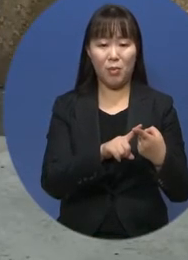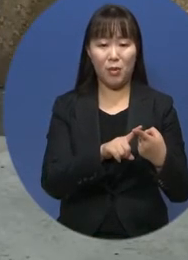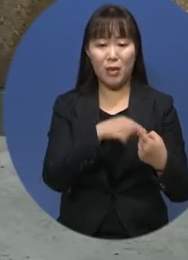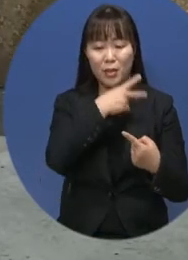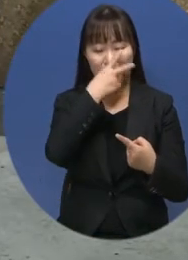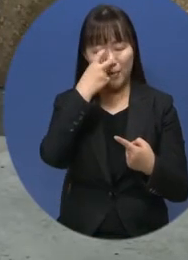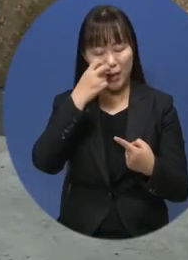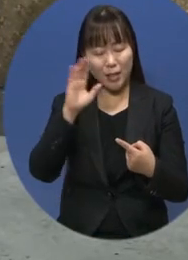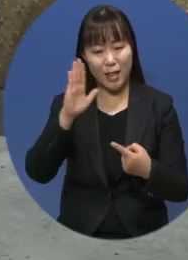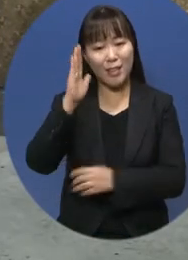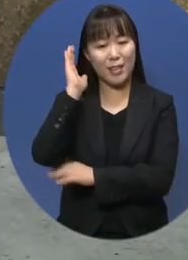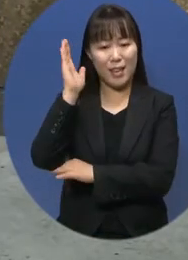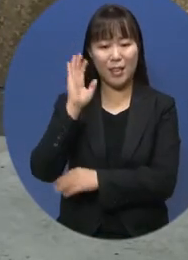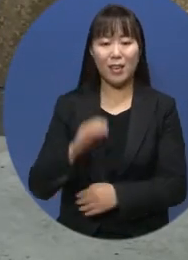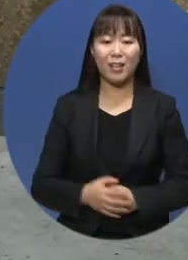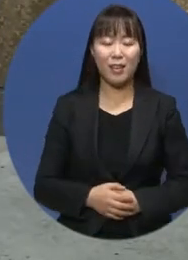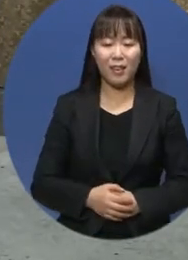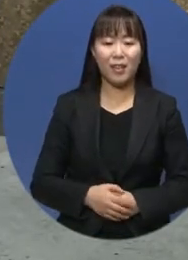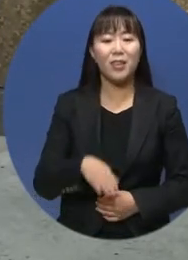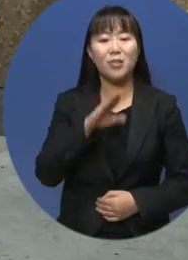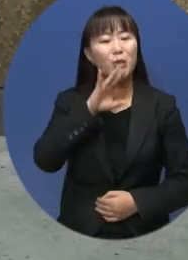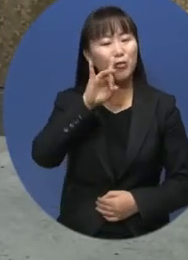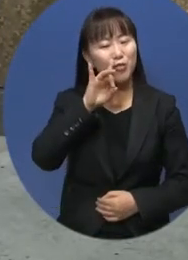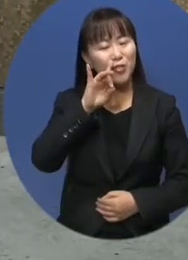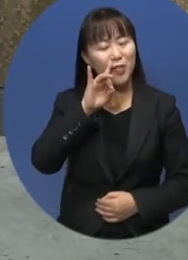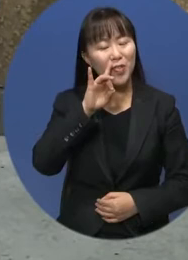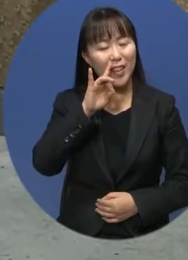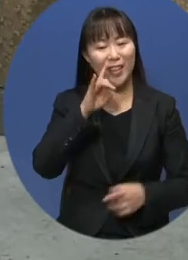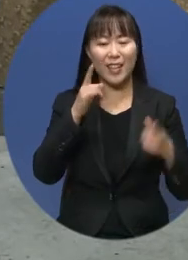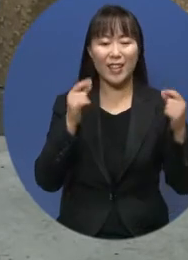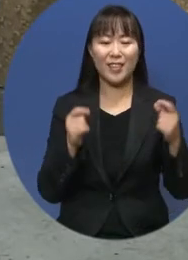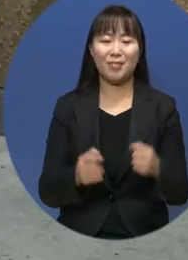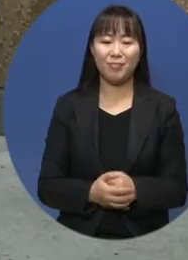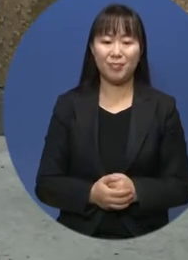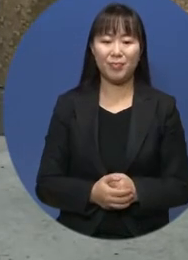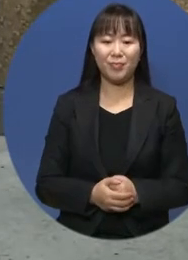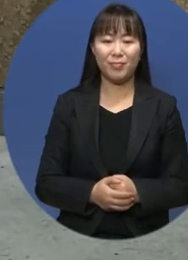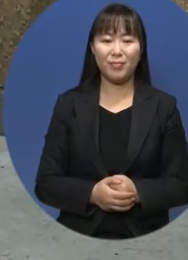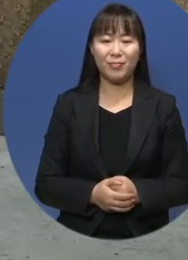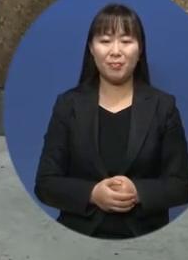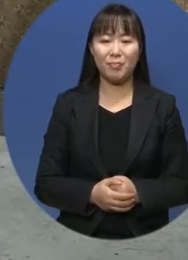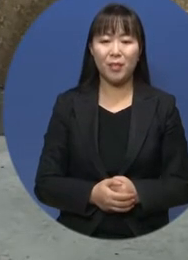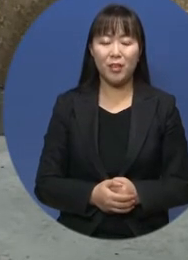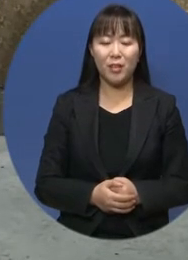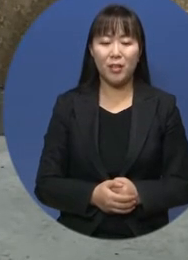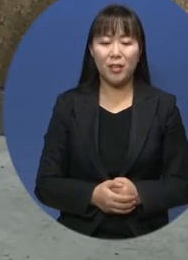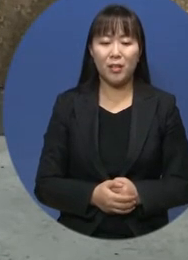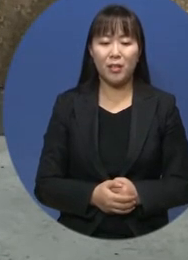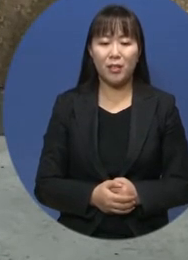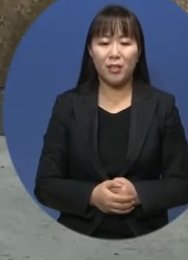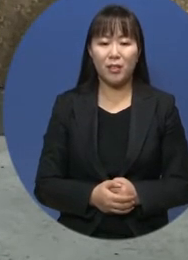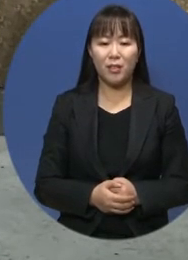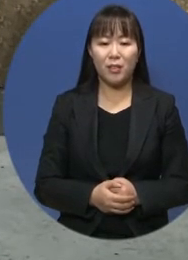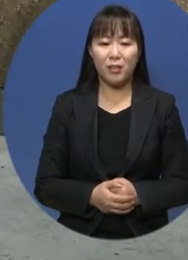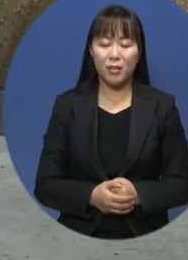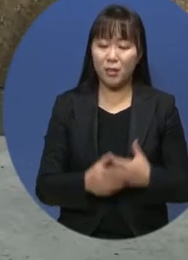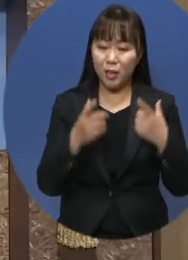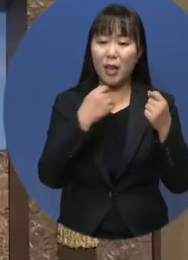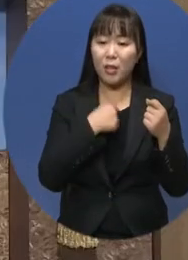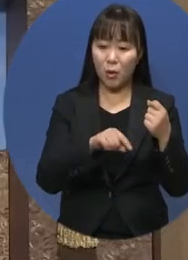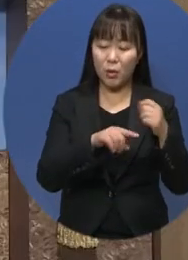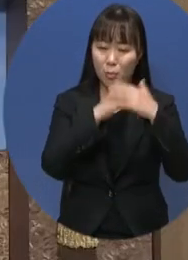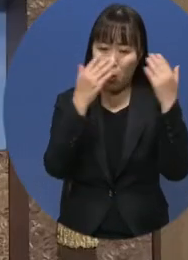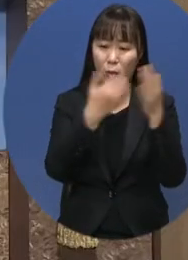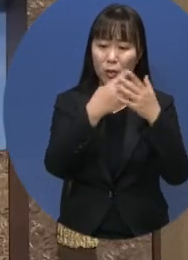잠들지 않는 이야기 궁금하게 외관의 섞여 요렇게 먹인 것 같거든요 예 아마 그런 거를 했던걸